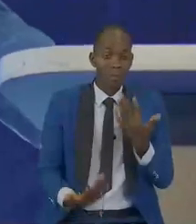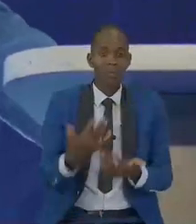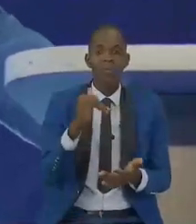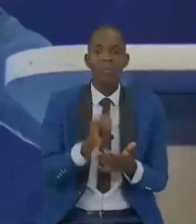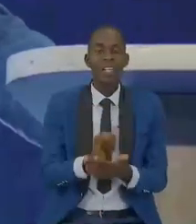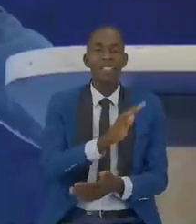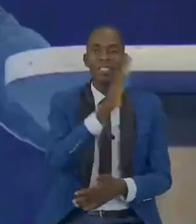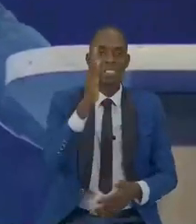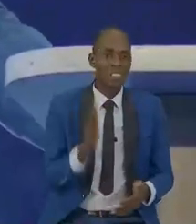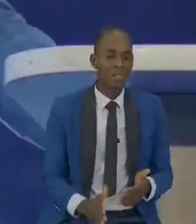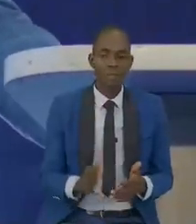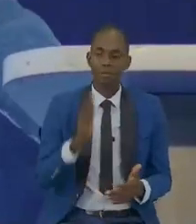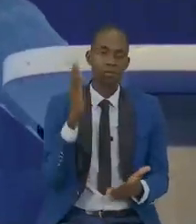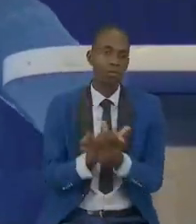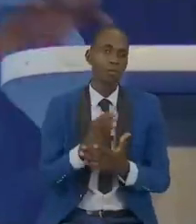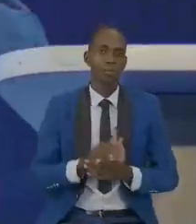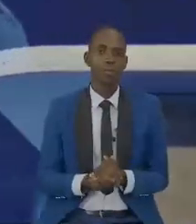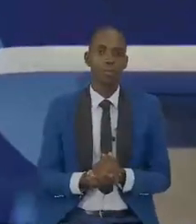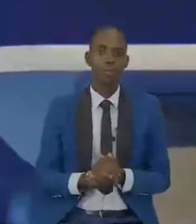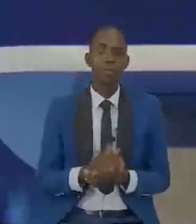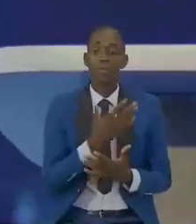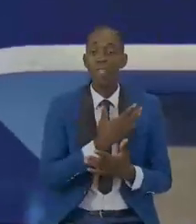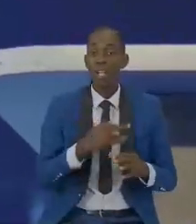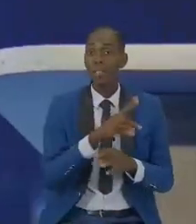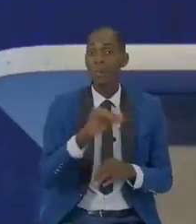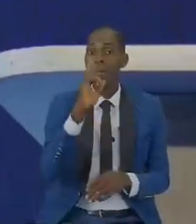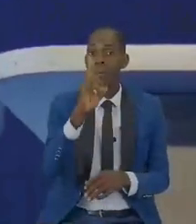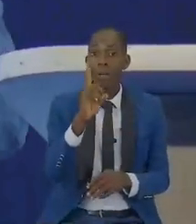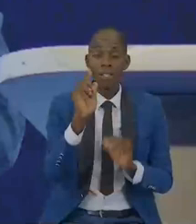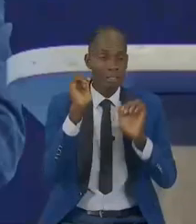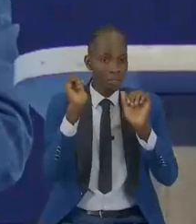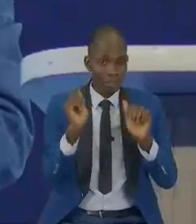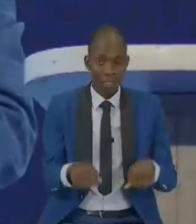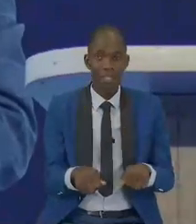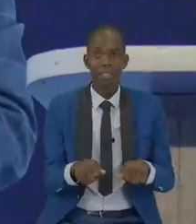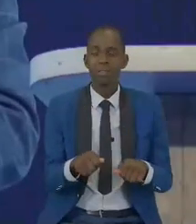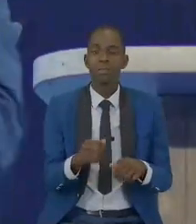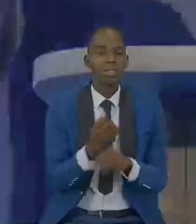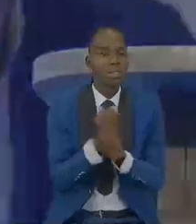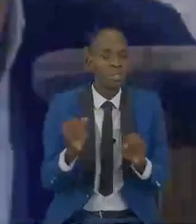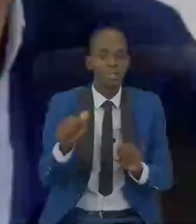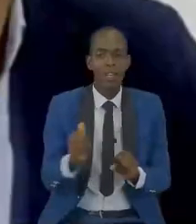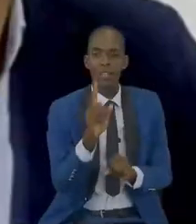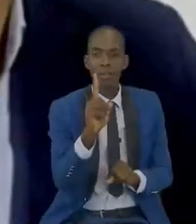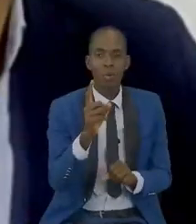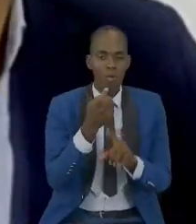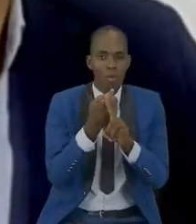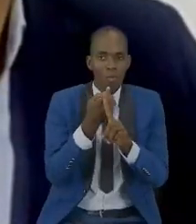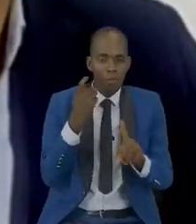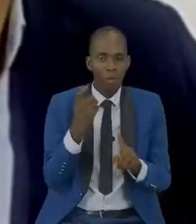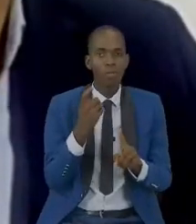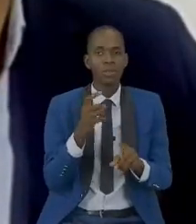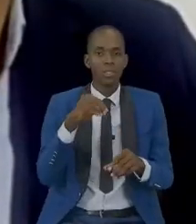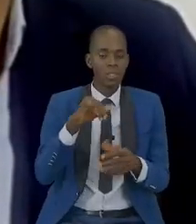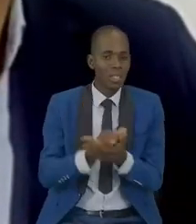fournaise éternelle. Le feu inextinguible qui ne s'éteint jamais. Et pour